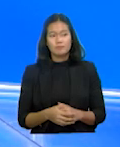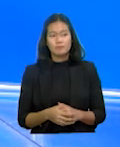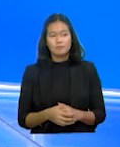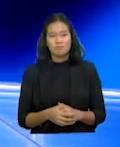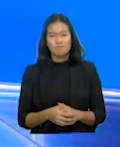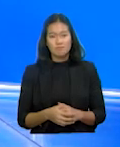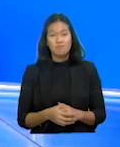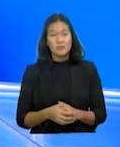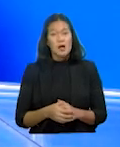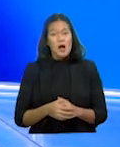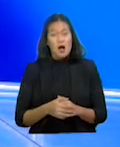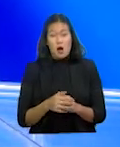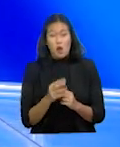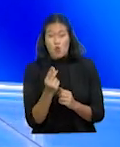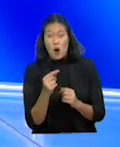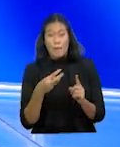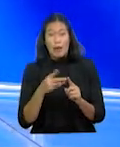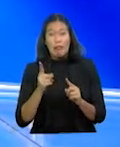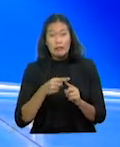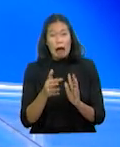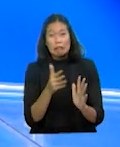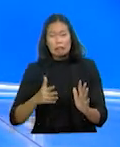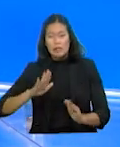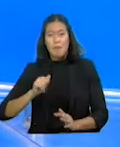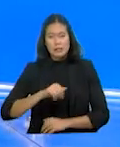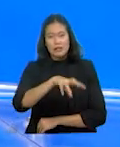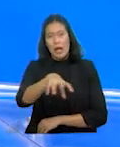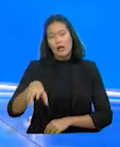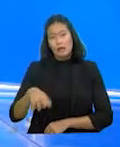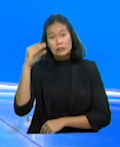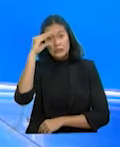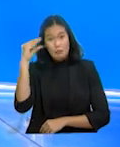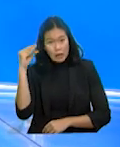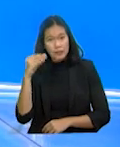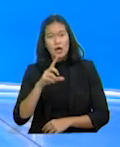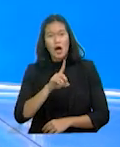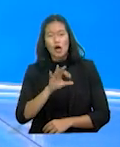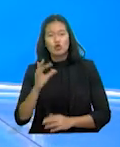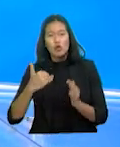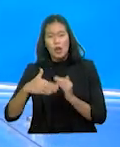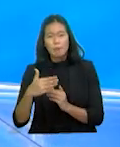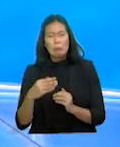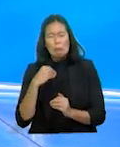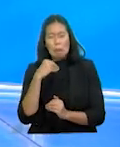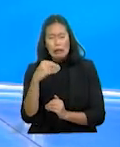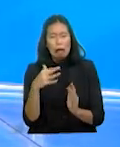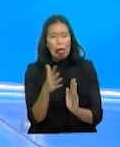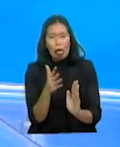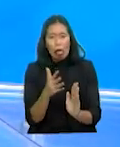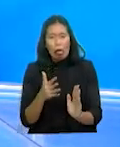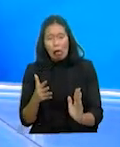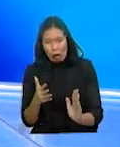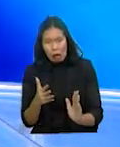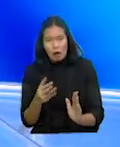e-commerce antrian pembagian uang BLT masih terjadi di sejumlah daerah di Cimahi Jawa Barat ratusan warga sejak lagi antre